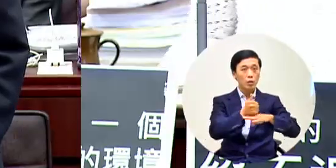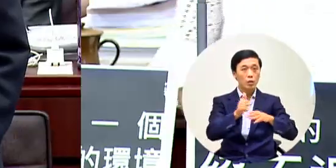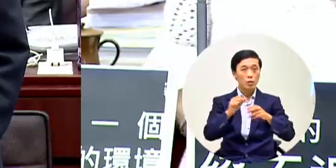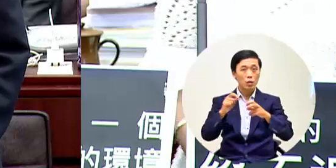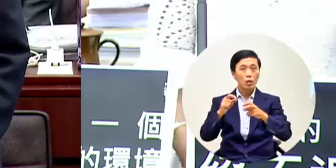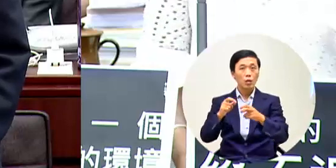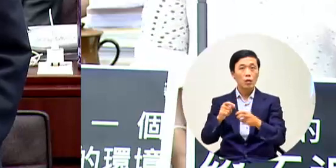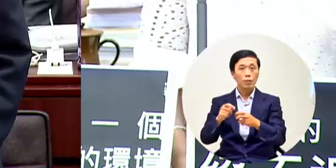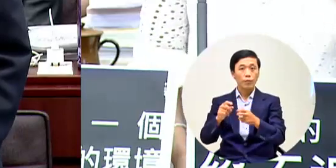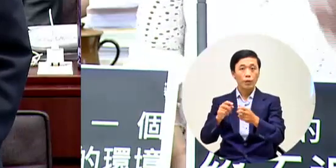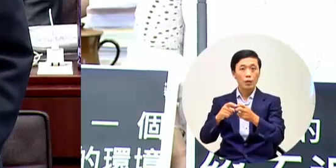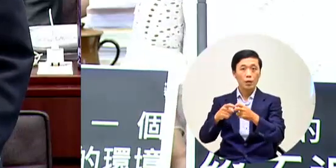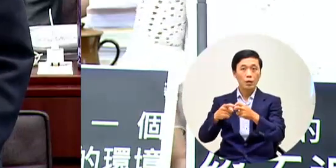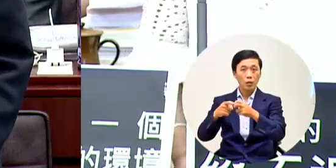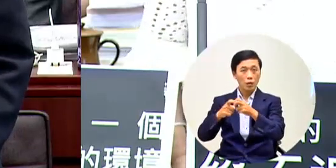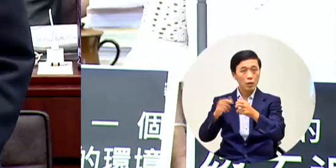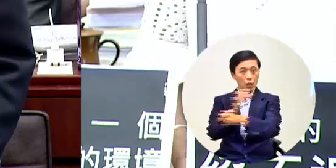了